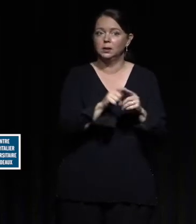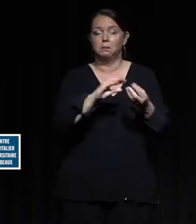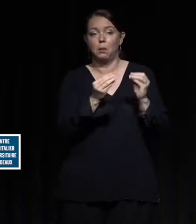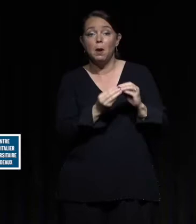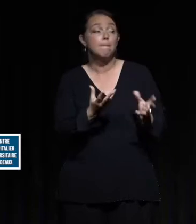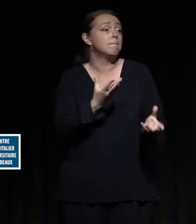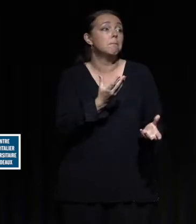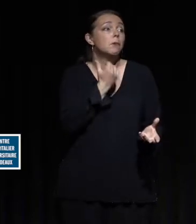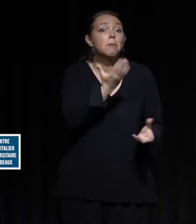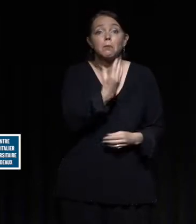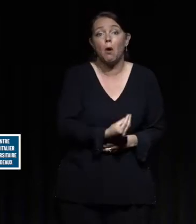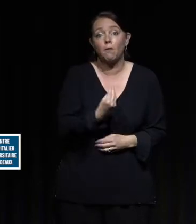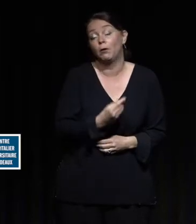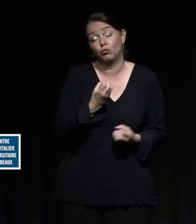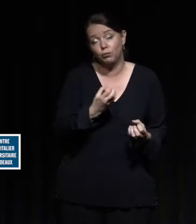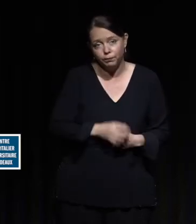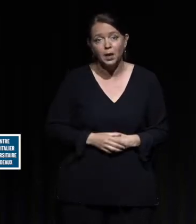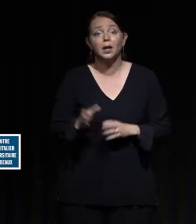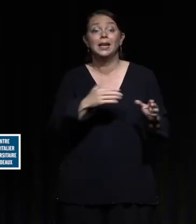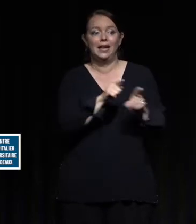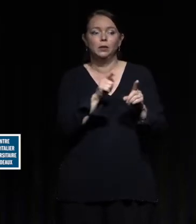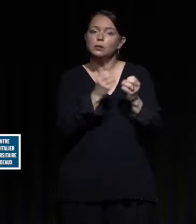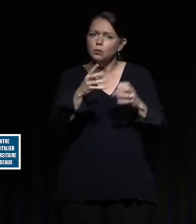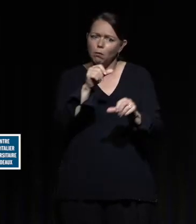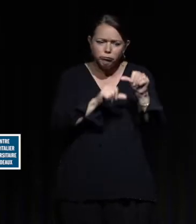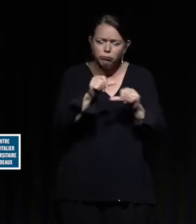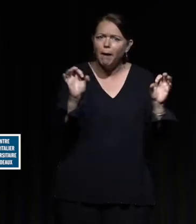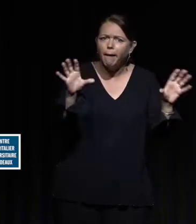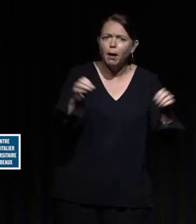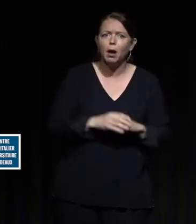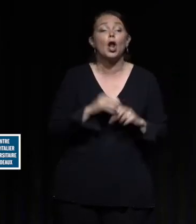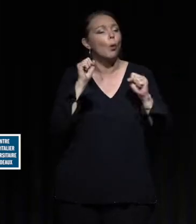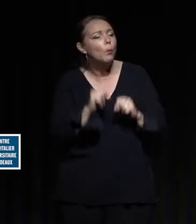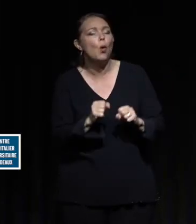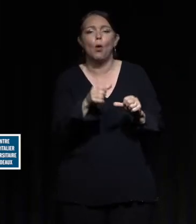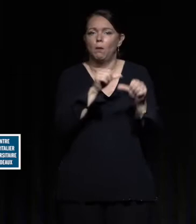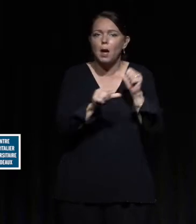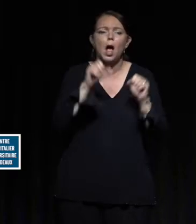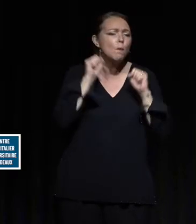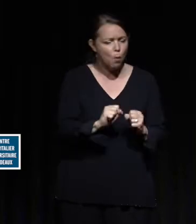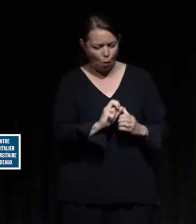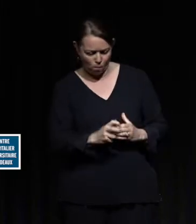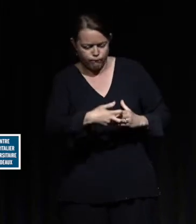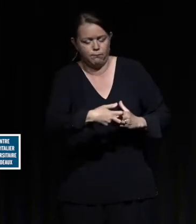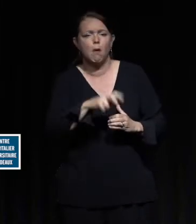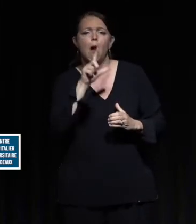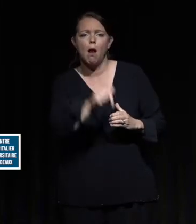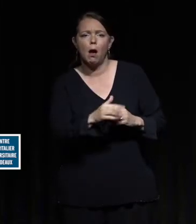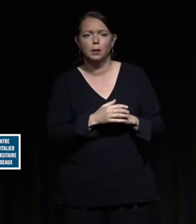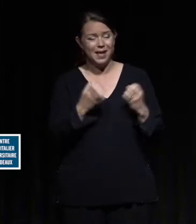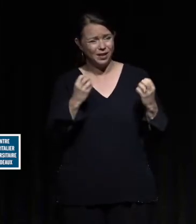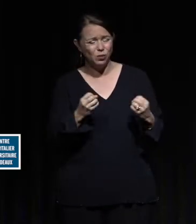symptômes. L'examen, de la même façon, peut être soit normal, soit douloureux, soit avec une masse. Et on considère que cette maladie a